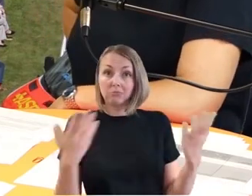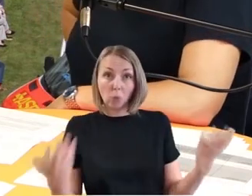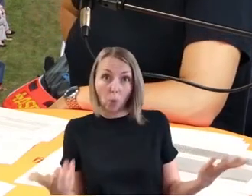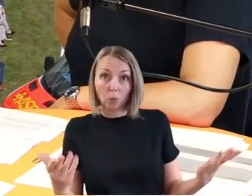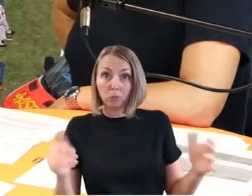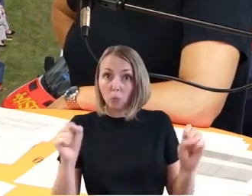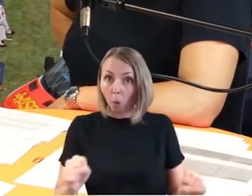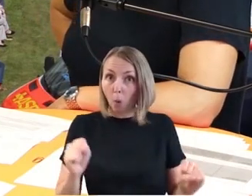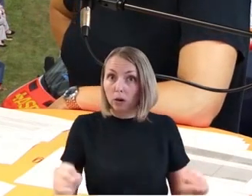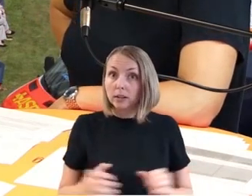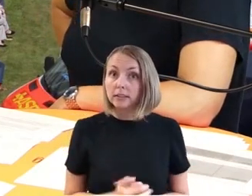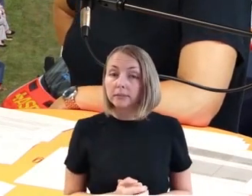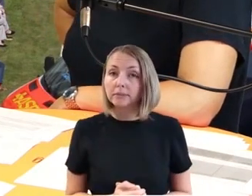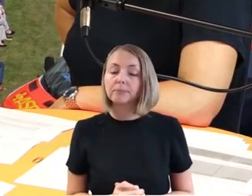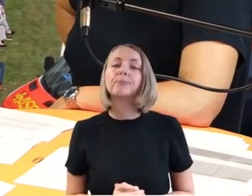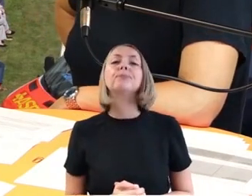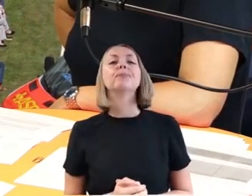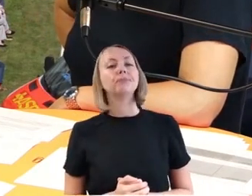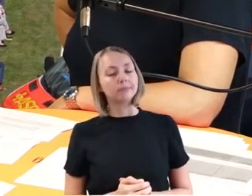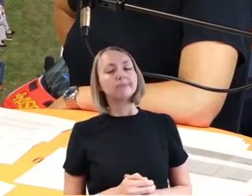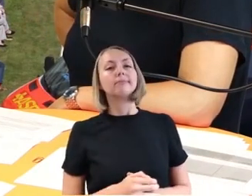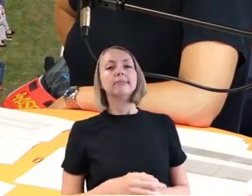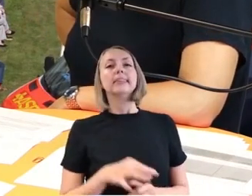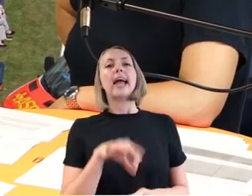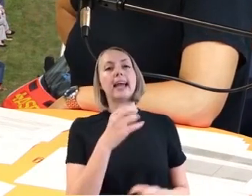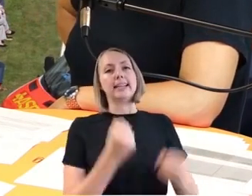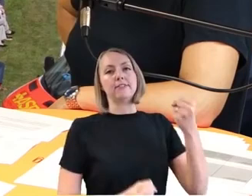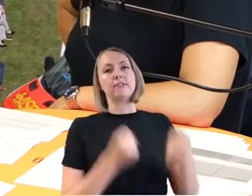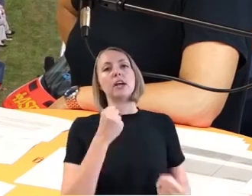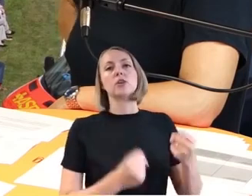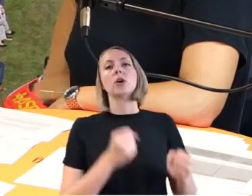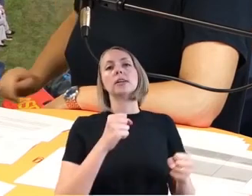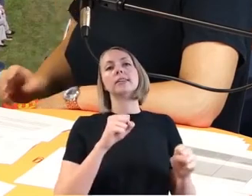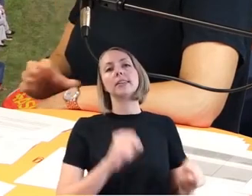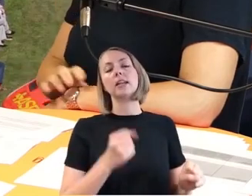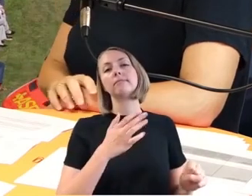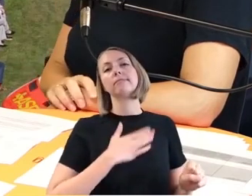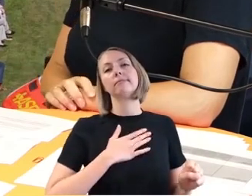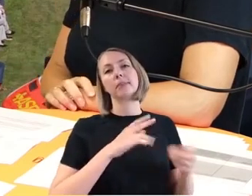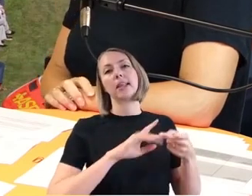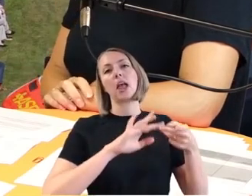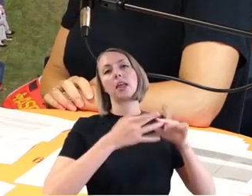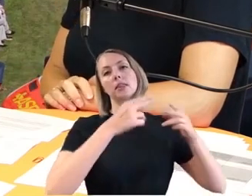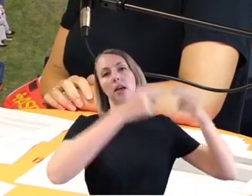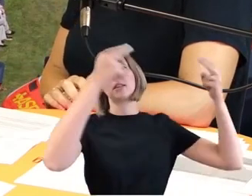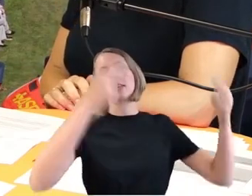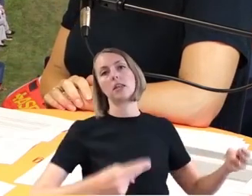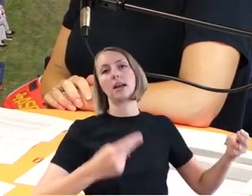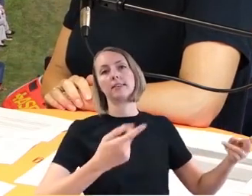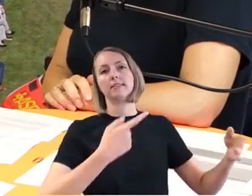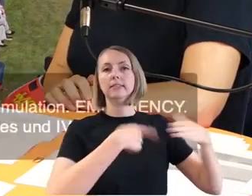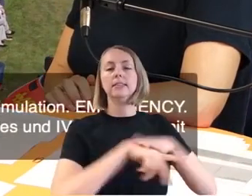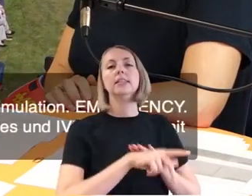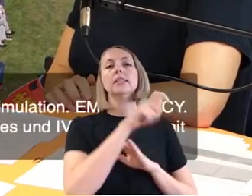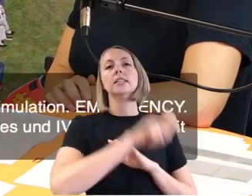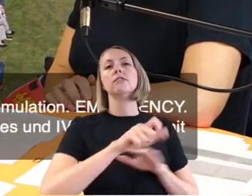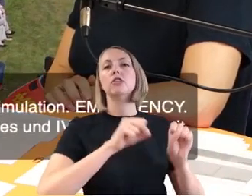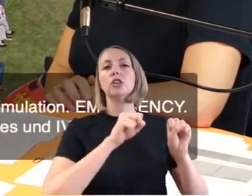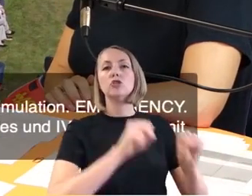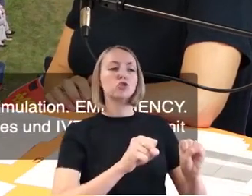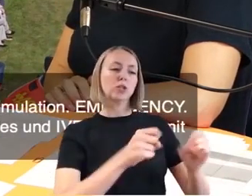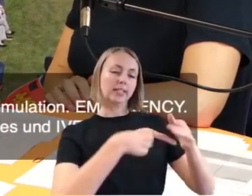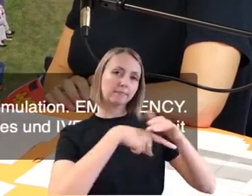möchte. Also alle Einzelfahrzeuge sind bei uns auf den Internetseiten beschrieben. Unter der Rubrik Zivilschutz, Fahrzeuge und